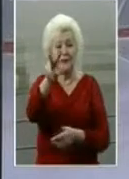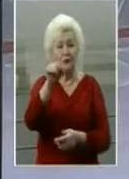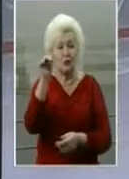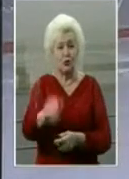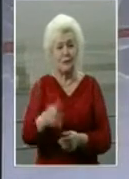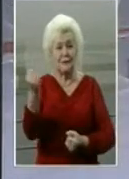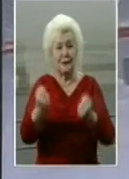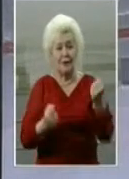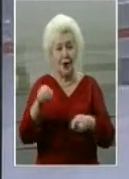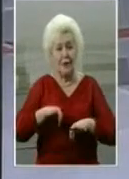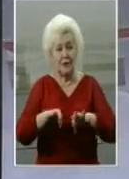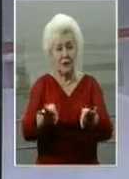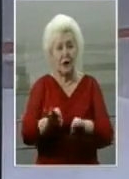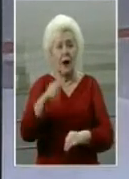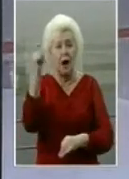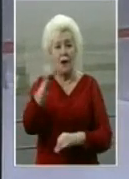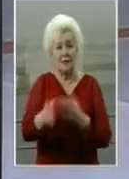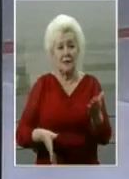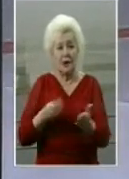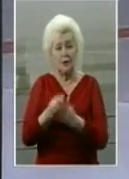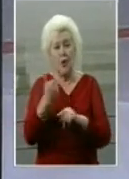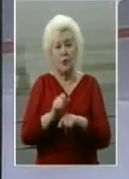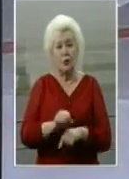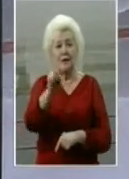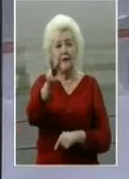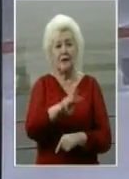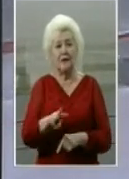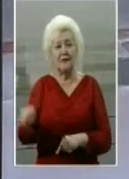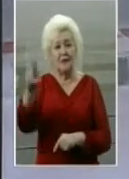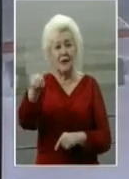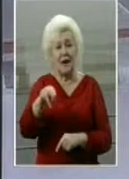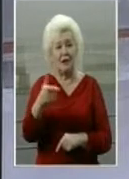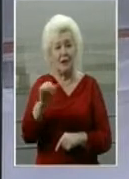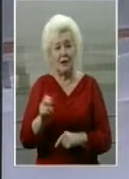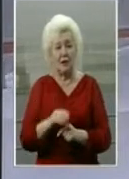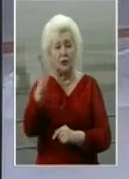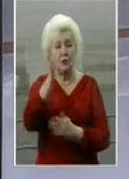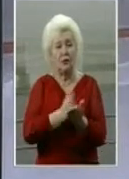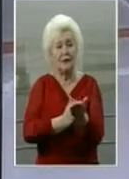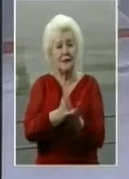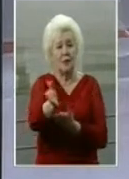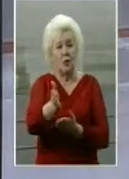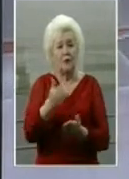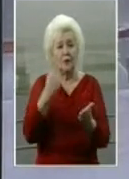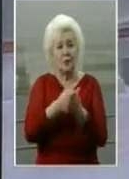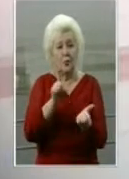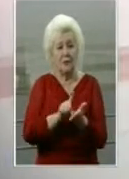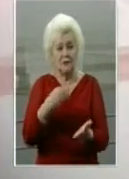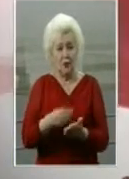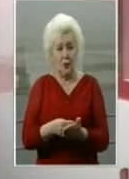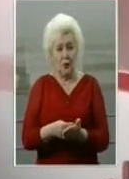тисяч автівок. За них власники сплатили понад 12 мільярдів гривень, які будуть спрямовані до пенсійного фонду.